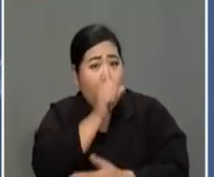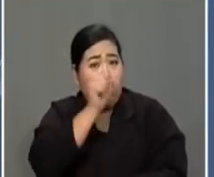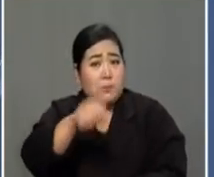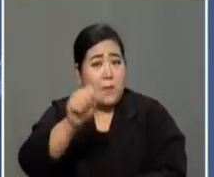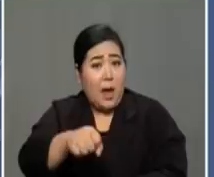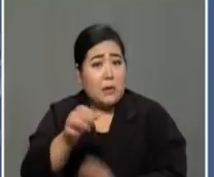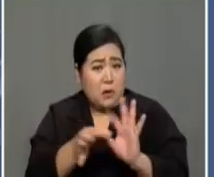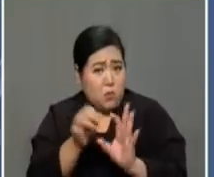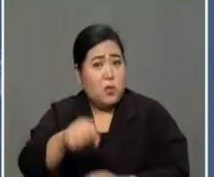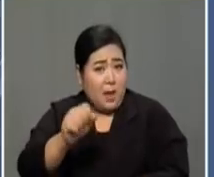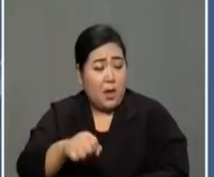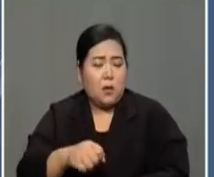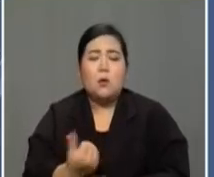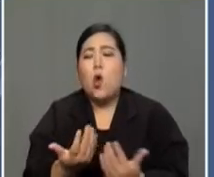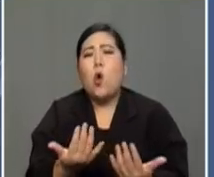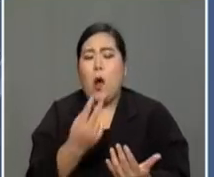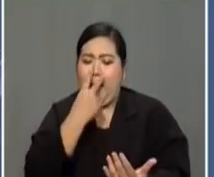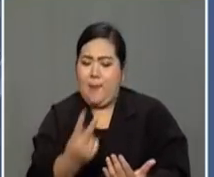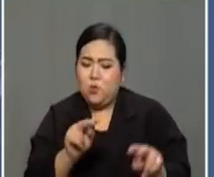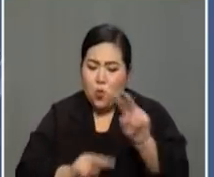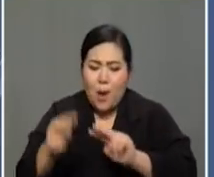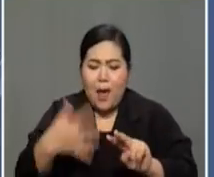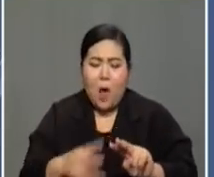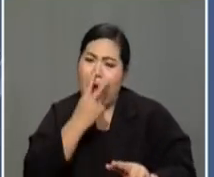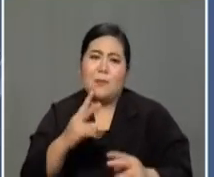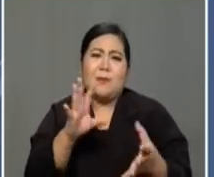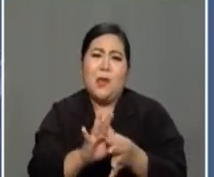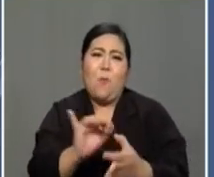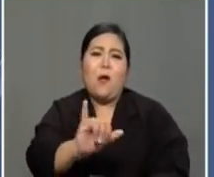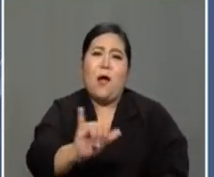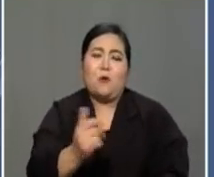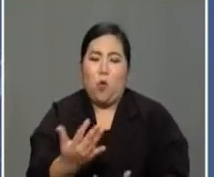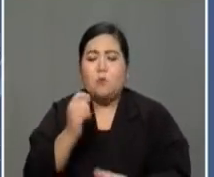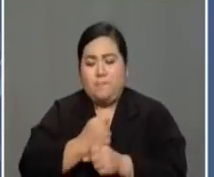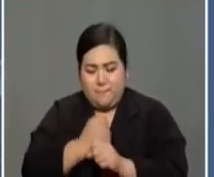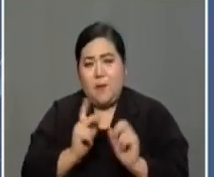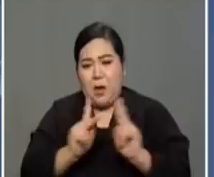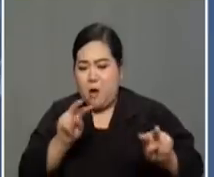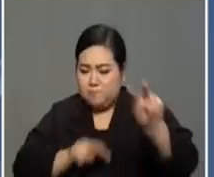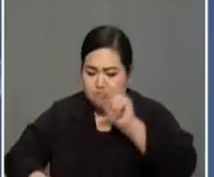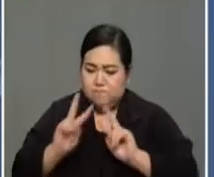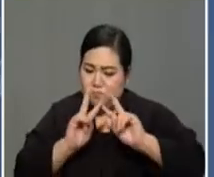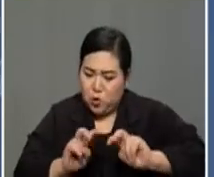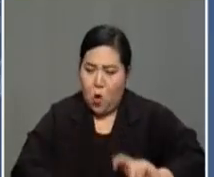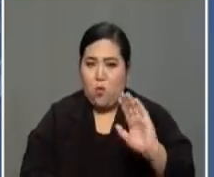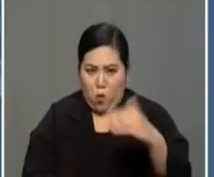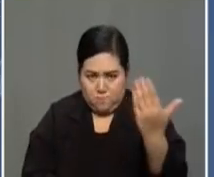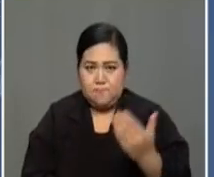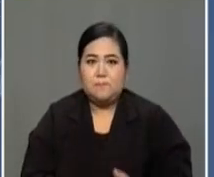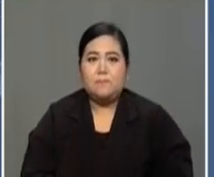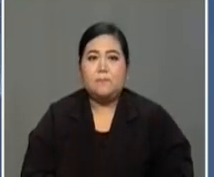านอธิบดีกรมราชทัณฑ์ก็บอกว่าตอนนี้ก็ยังไม่พบว่ามีใครเกี่ยวข้องนะแต่ว่ายังไงก็ต้องมีการตั้งคณะกรรมการสอบเรื่องที่เกิดขึ้นนะ